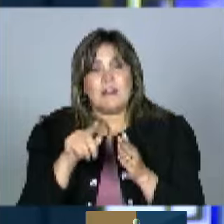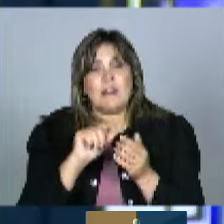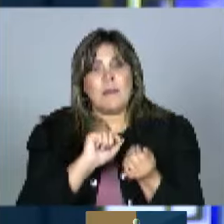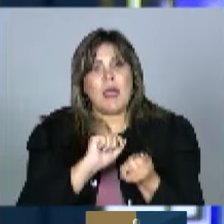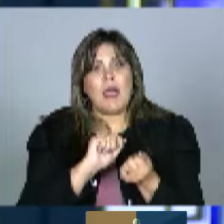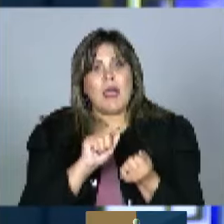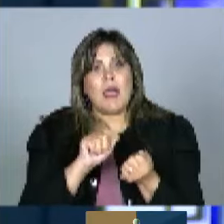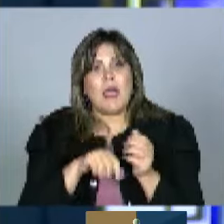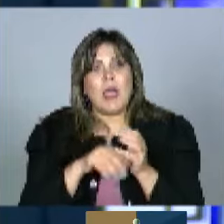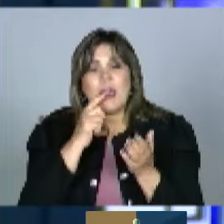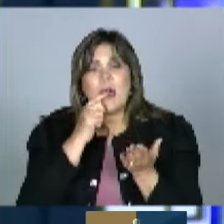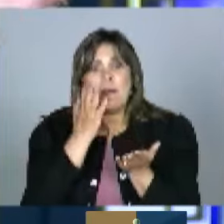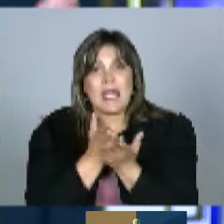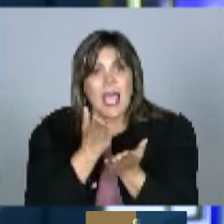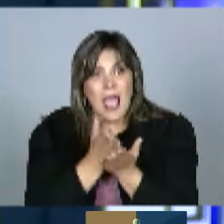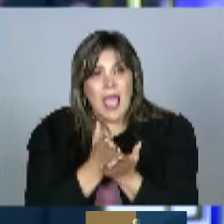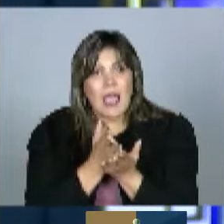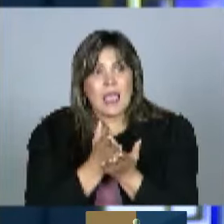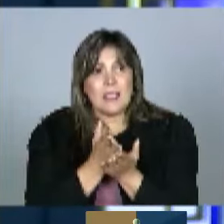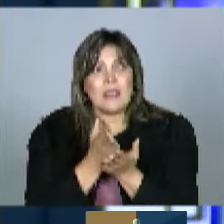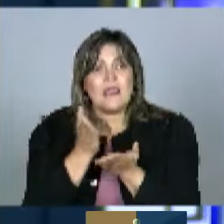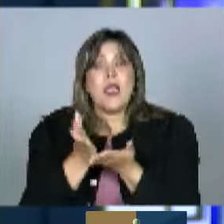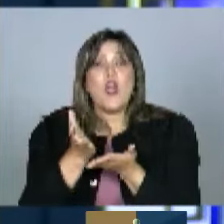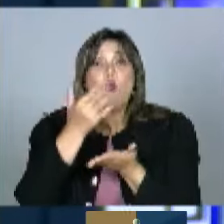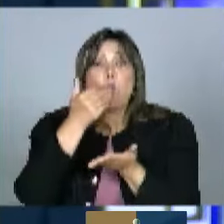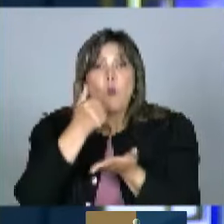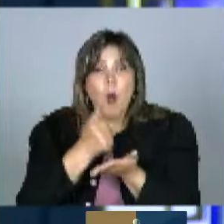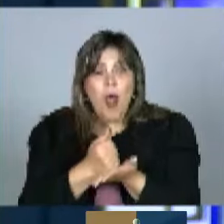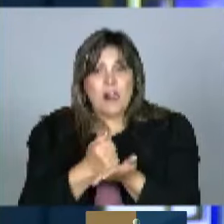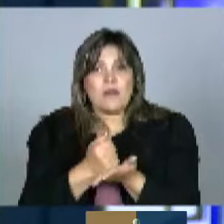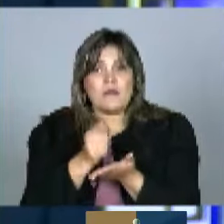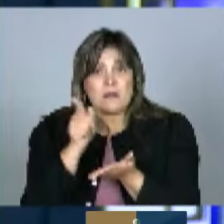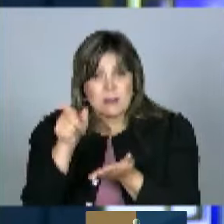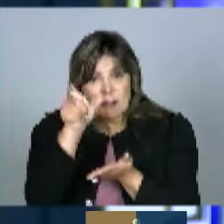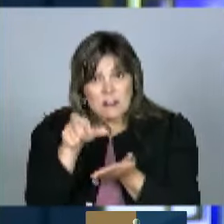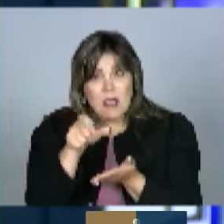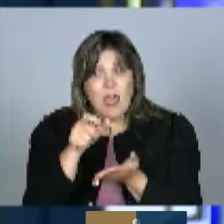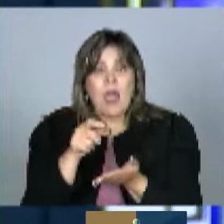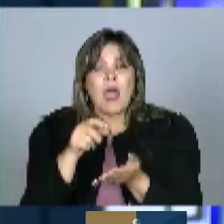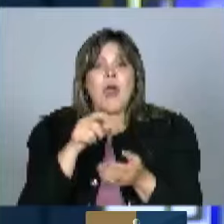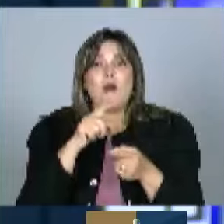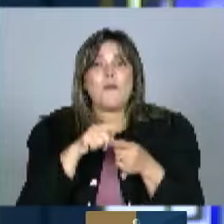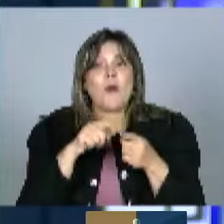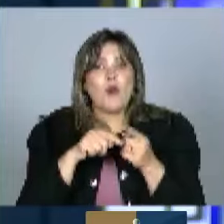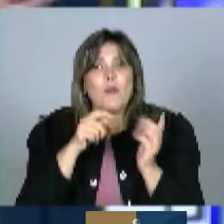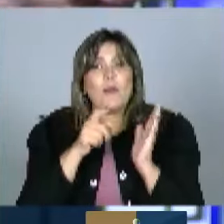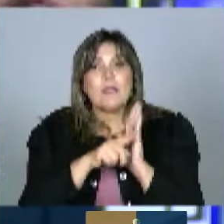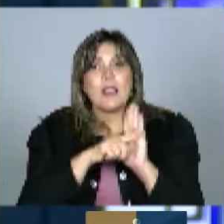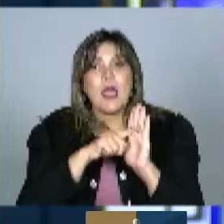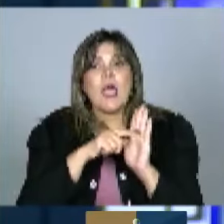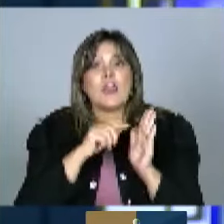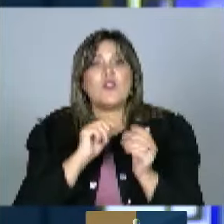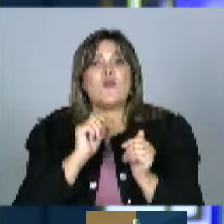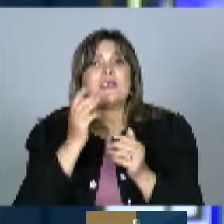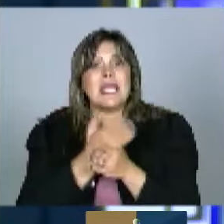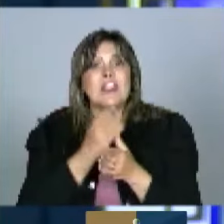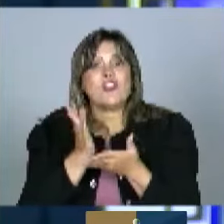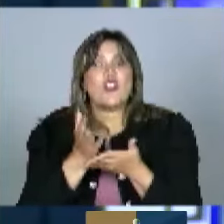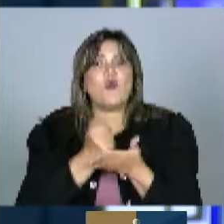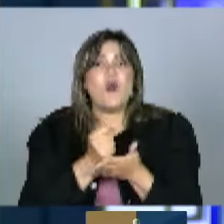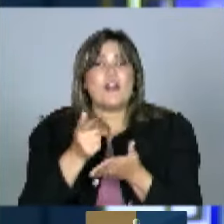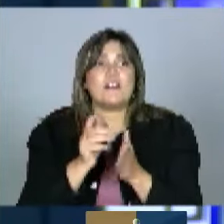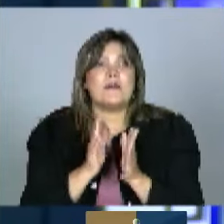بالتالي انا من حقي ارفع على الورثه بقيمه ايصال الامانه باعتباره ان هو هم ورثه ليه يعني